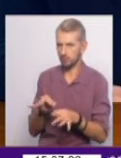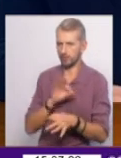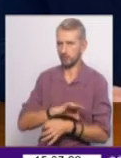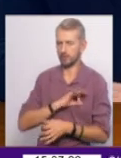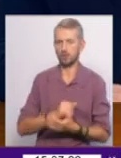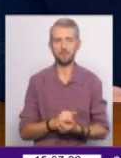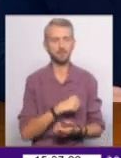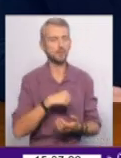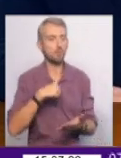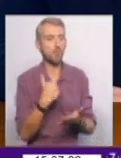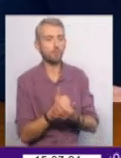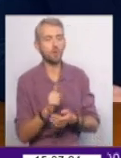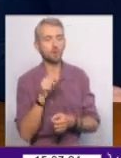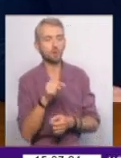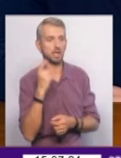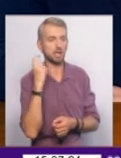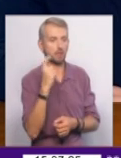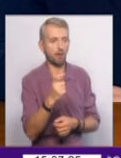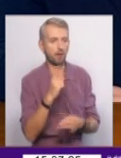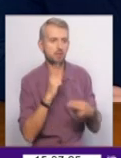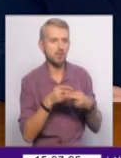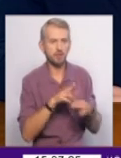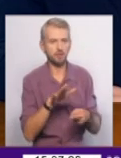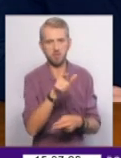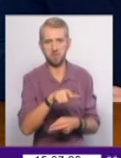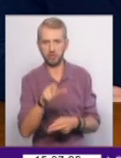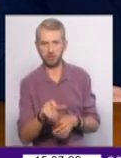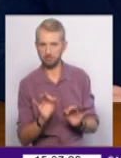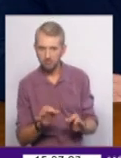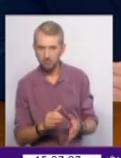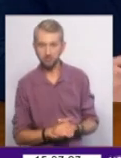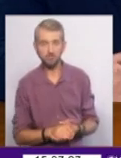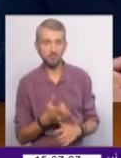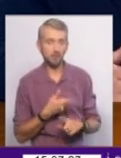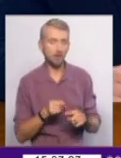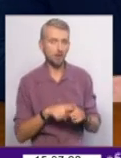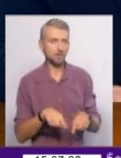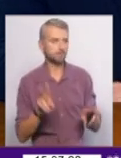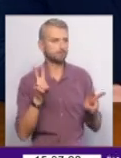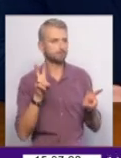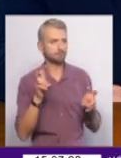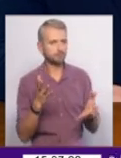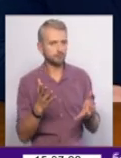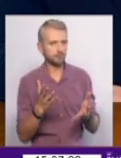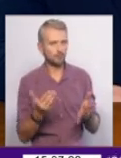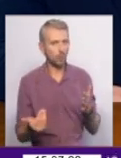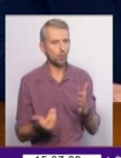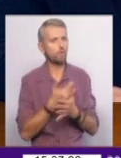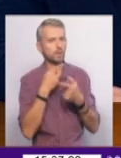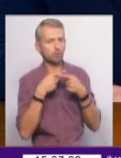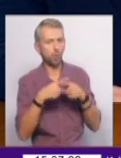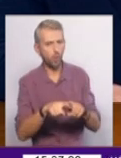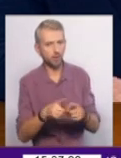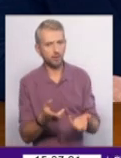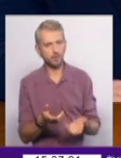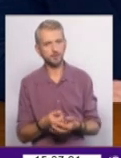Саме головне, це те, щоб цей трамвай не заважав мешканцям. Так? Це так звані нові технології,